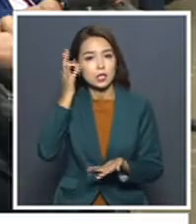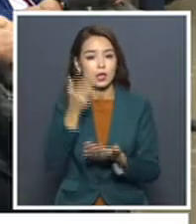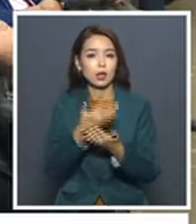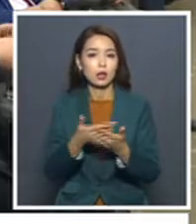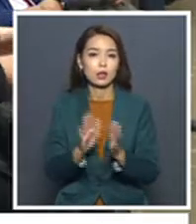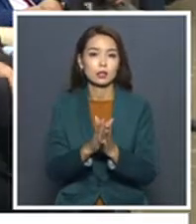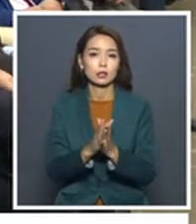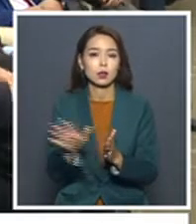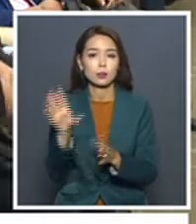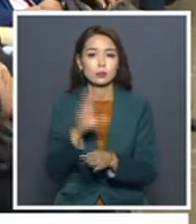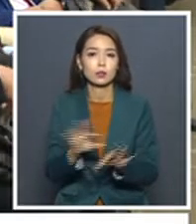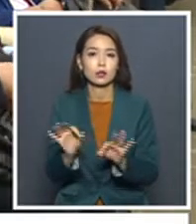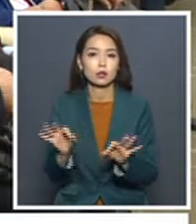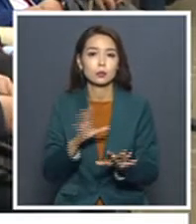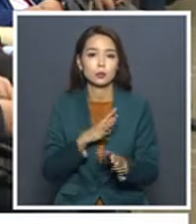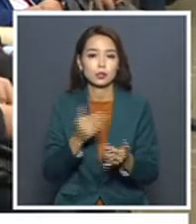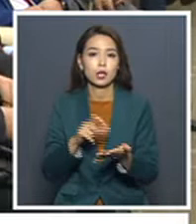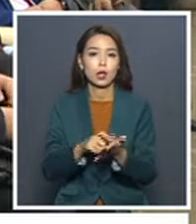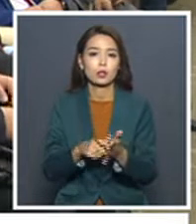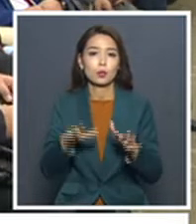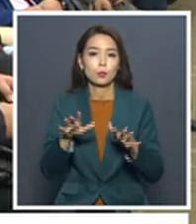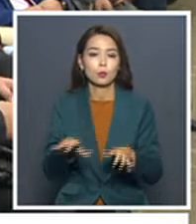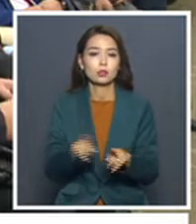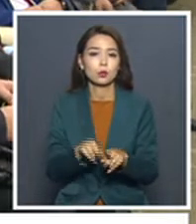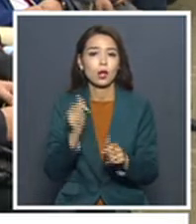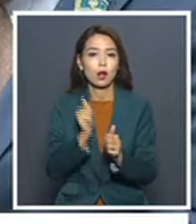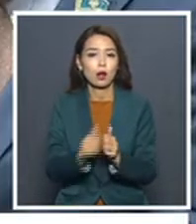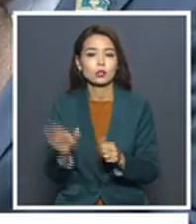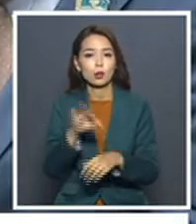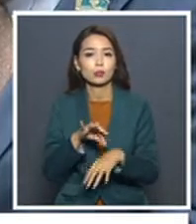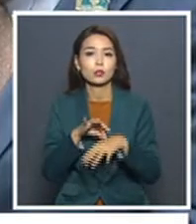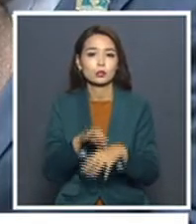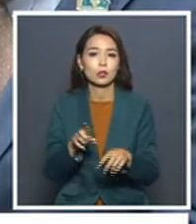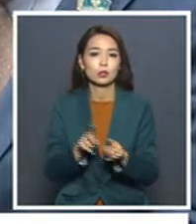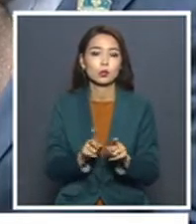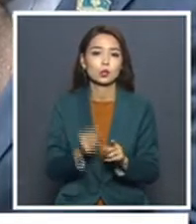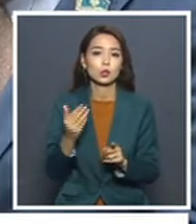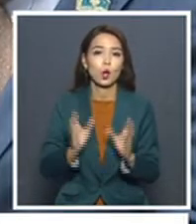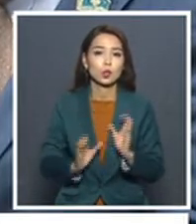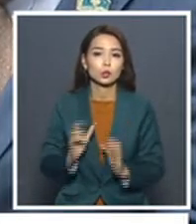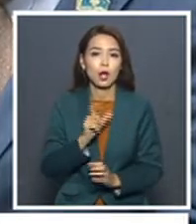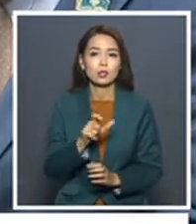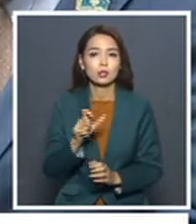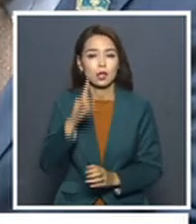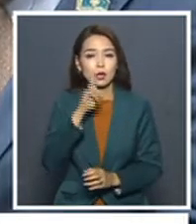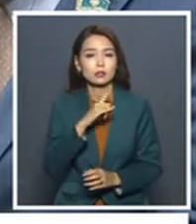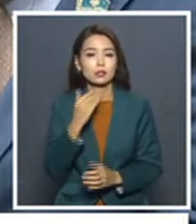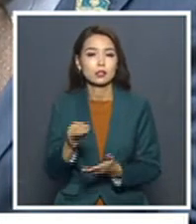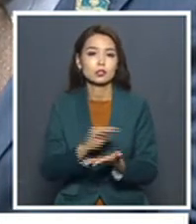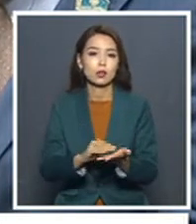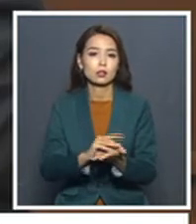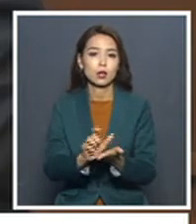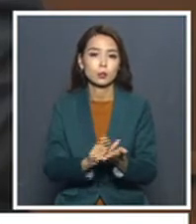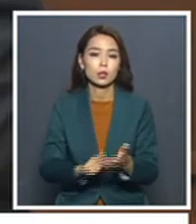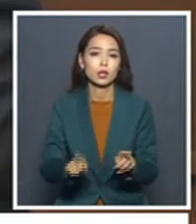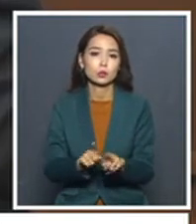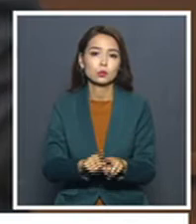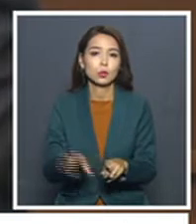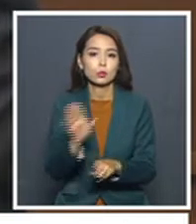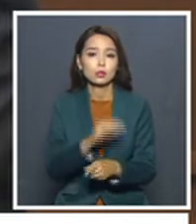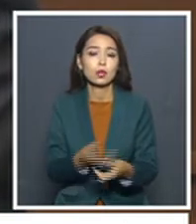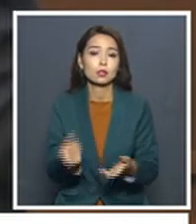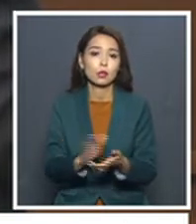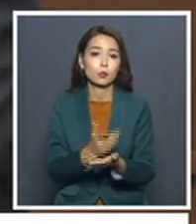қойылған. Аудиторияда күнделікті сабақтарды өткізу арқылы студенттерді Қазақтың бірегей жазушысының шығармашылығымен етене таныстыру жоспарланған,